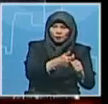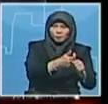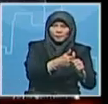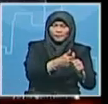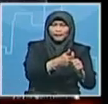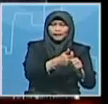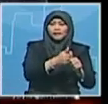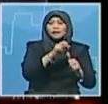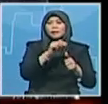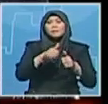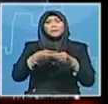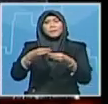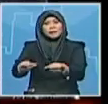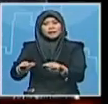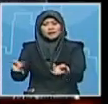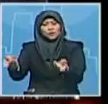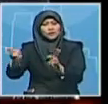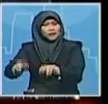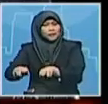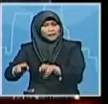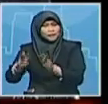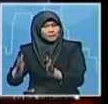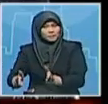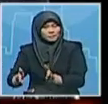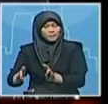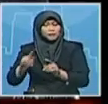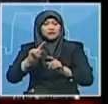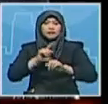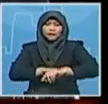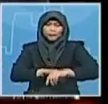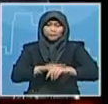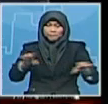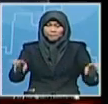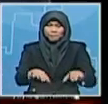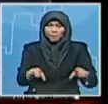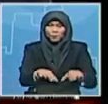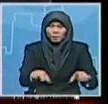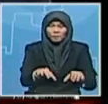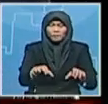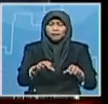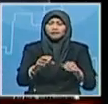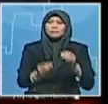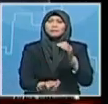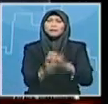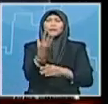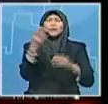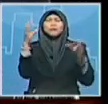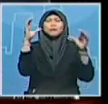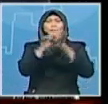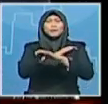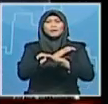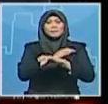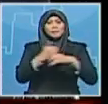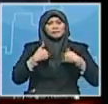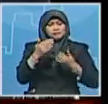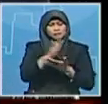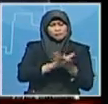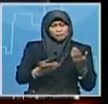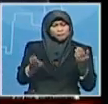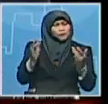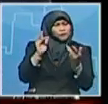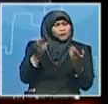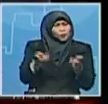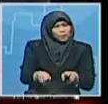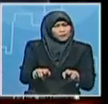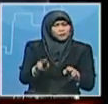akan diberi kepada kontraktor sebut. Tapi waktu pelaksanaan, akan timbul pula cabaran. Ada kontraktor yang dapat melaksanakan.